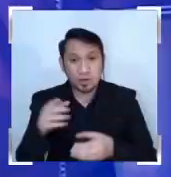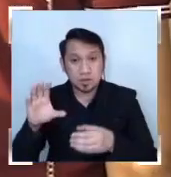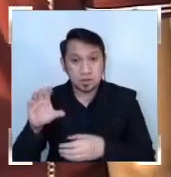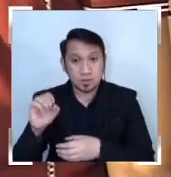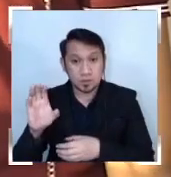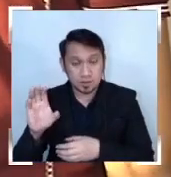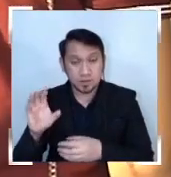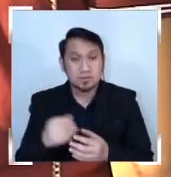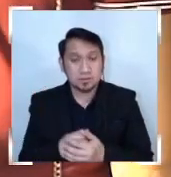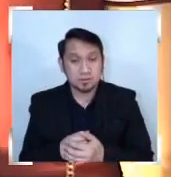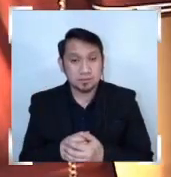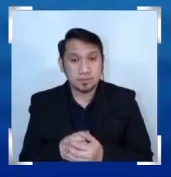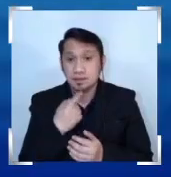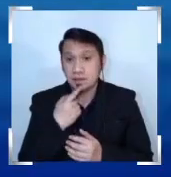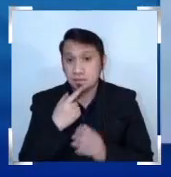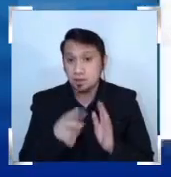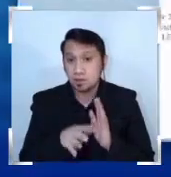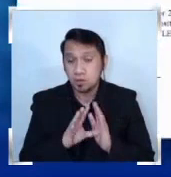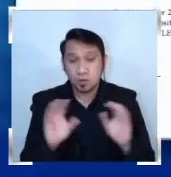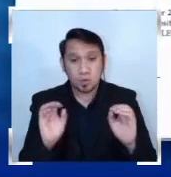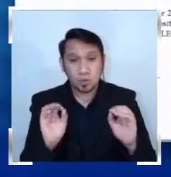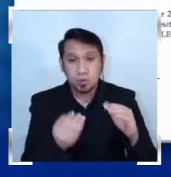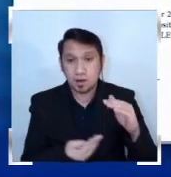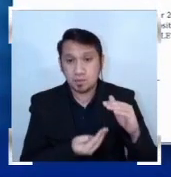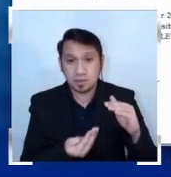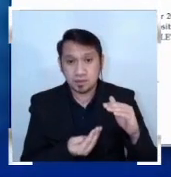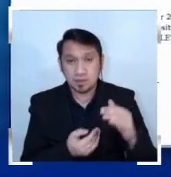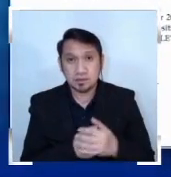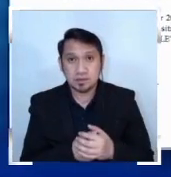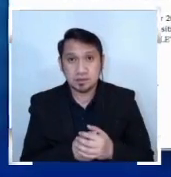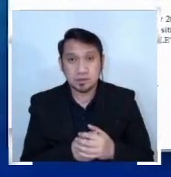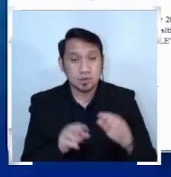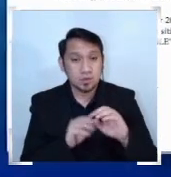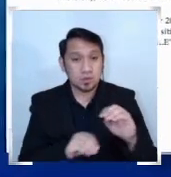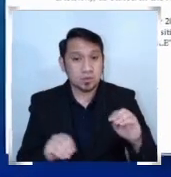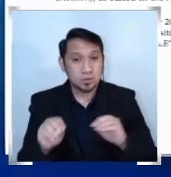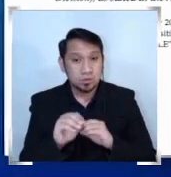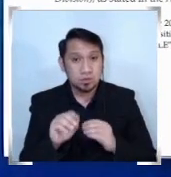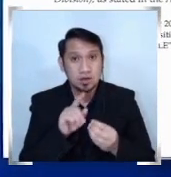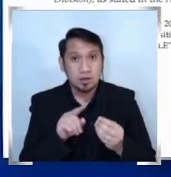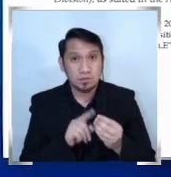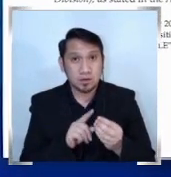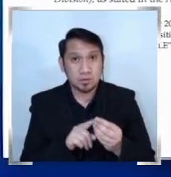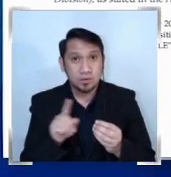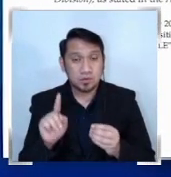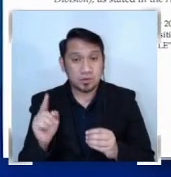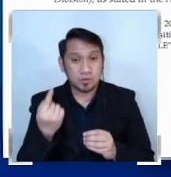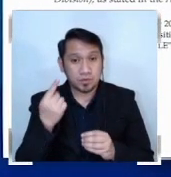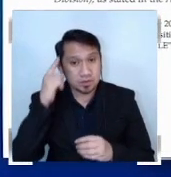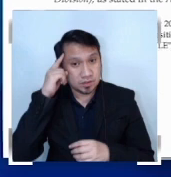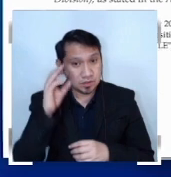Ayon sa COMELEC, walang sapat na basehan ang mga petitioner para baligtarin ang naunang resolusyon ng COMELEC First